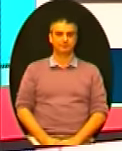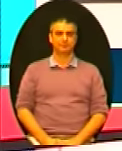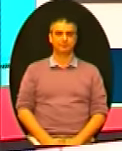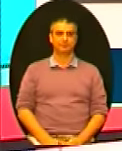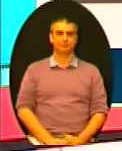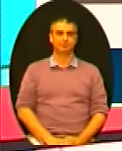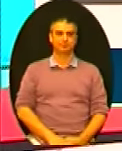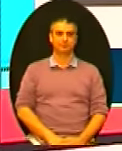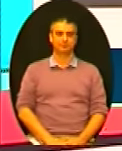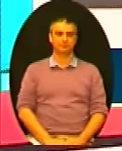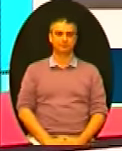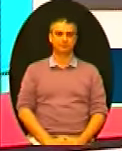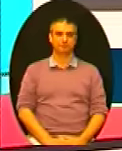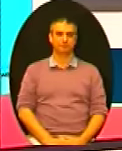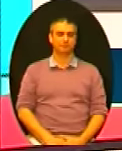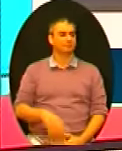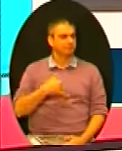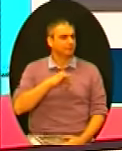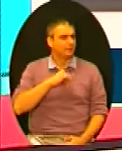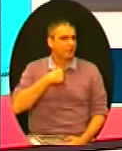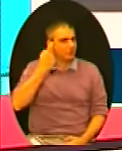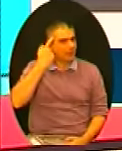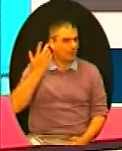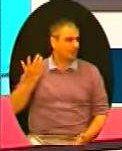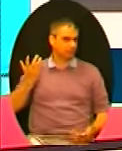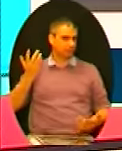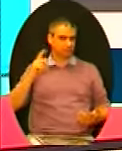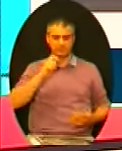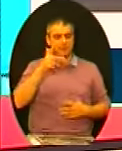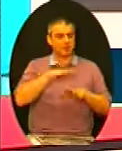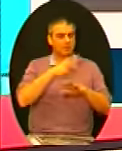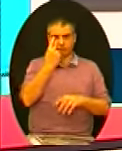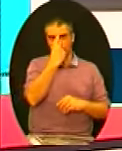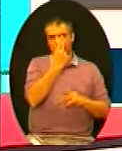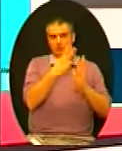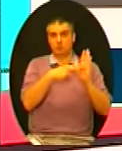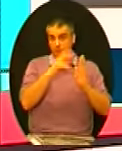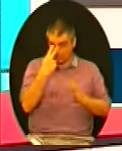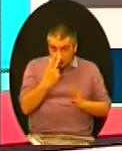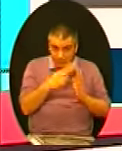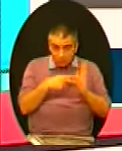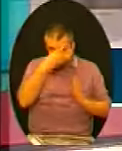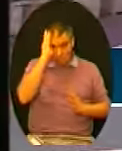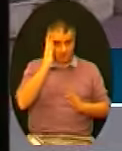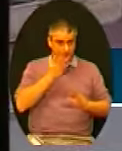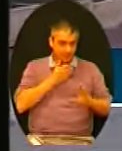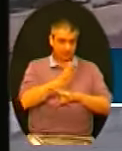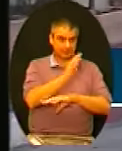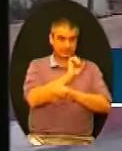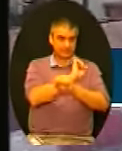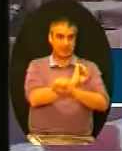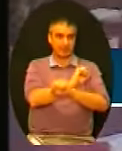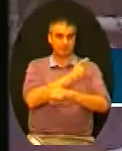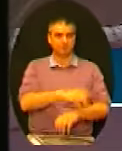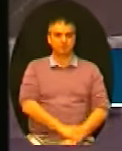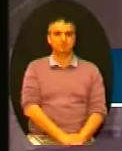וברכה. קודם כל, מעניין אותי לדעת דווקא מה הרגשת כשראית את התמונה, אם ראית את התמונה של אולמרט נכנס